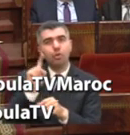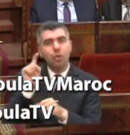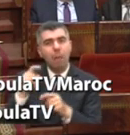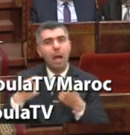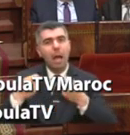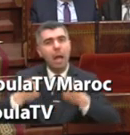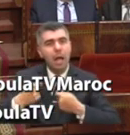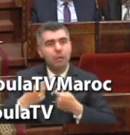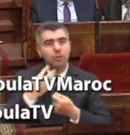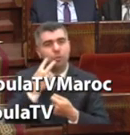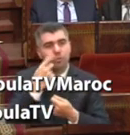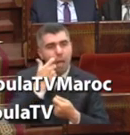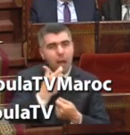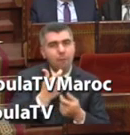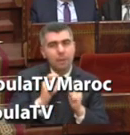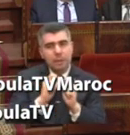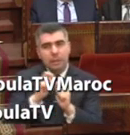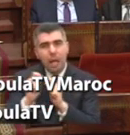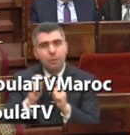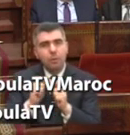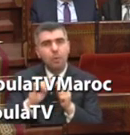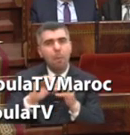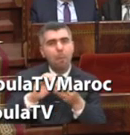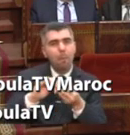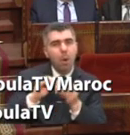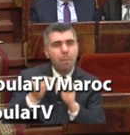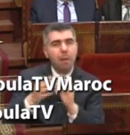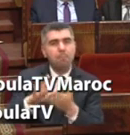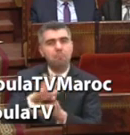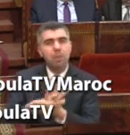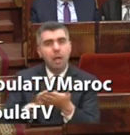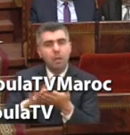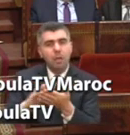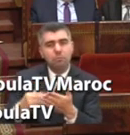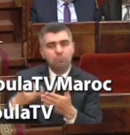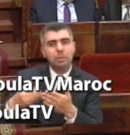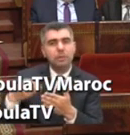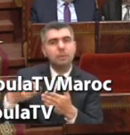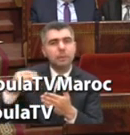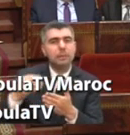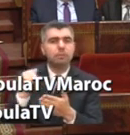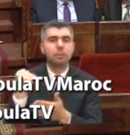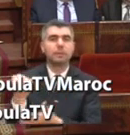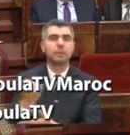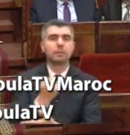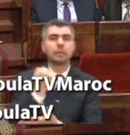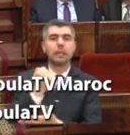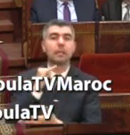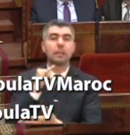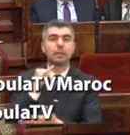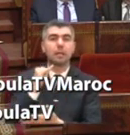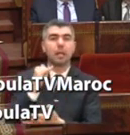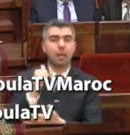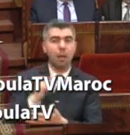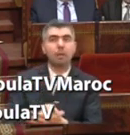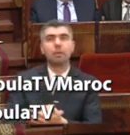لتدارس المشاكل المطروحة، وسوء تدبير مواعيد إجراء الفحوصات حيث طول المدة والتأجيل تلو التأجيل،